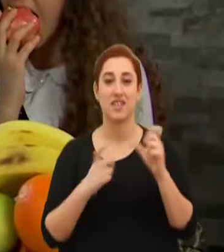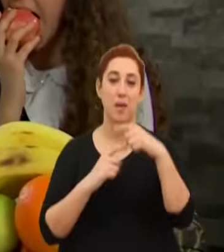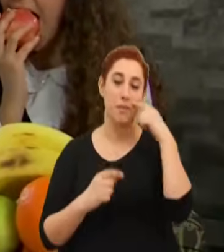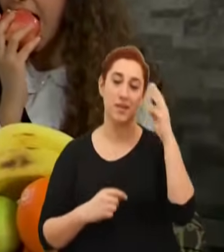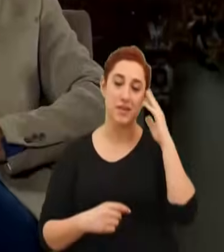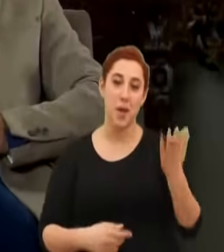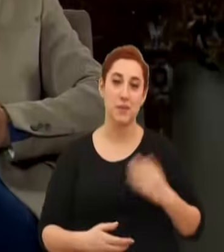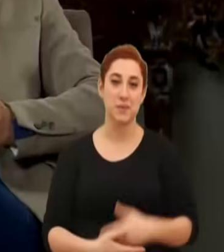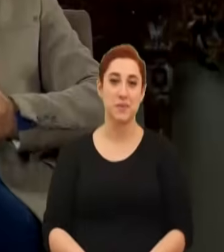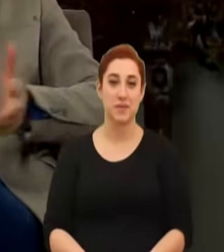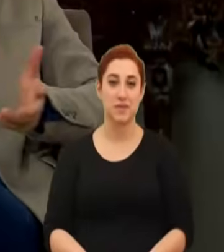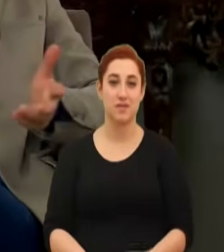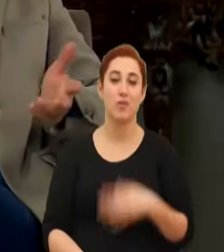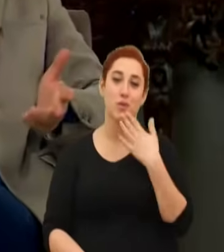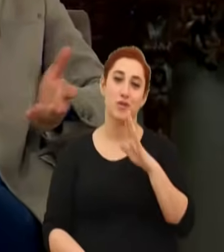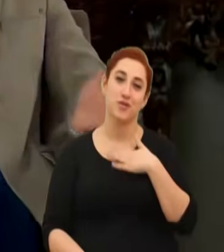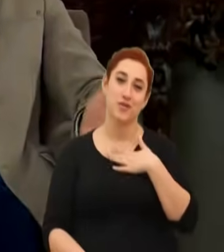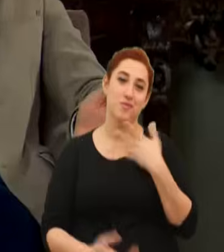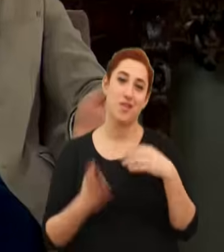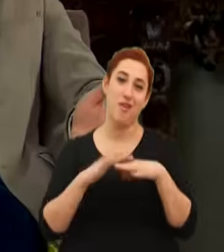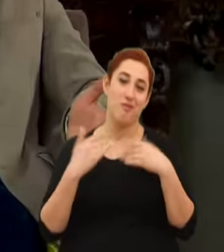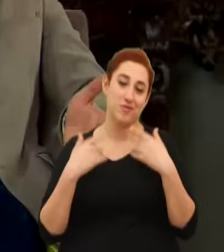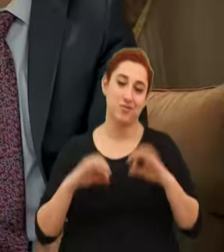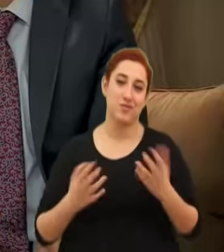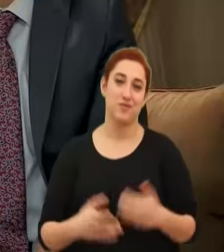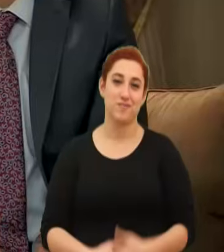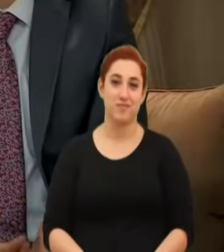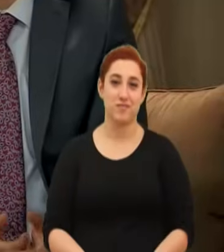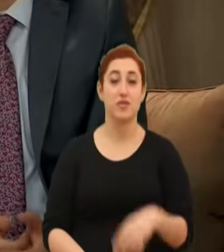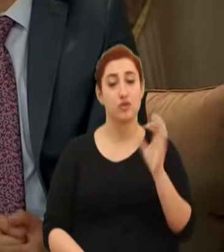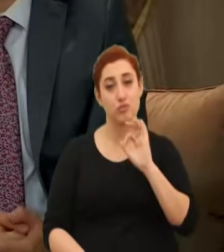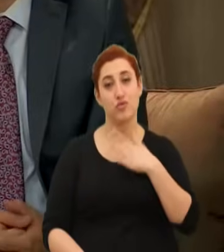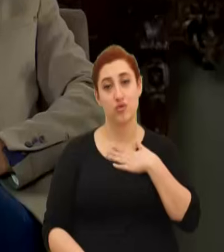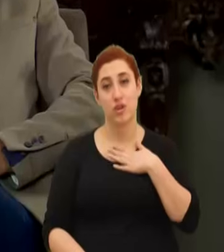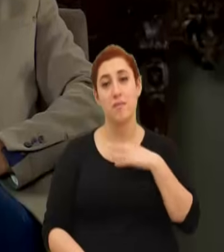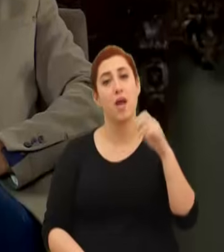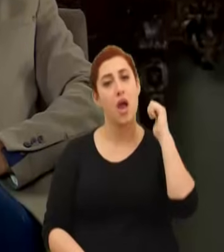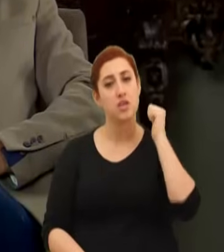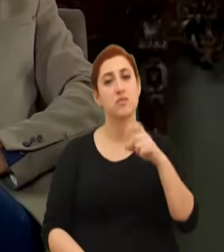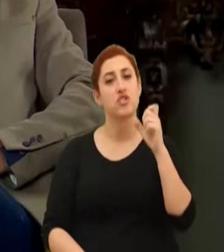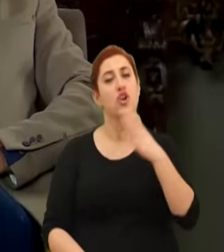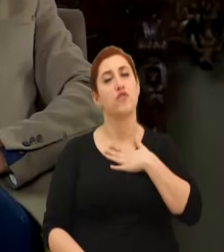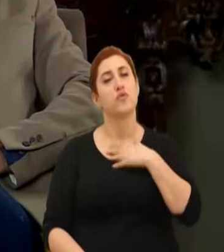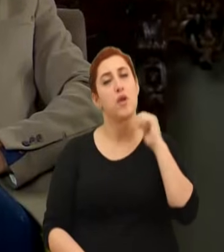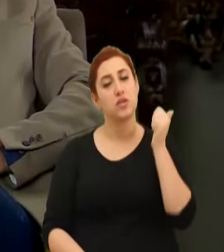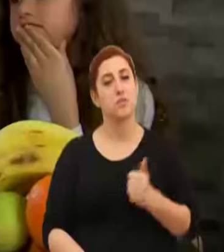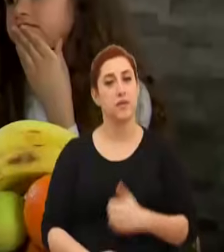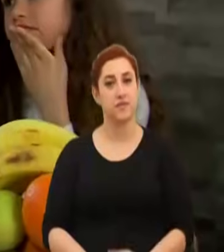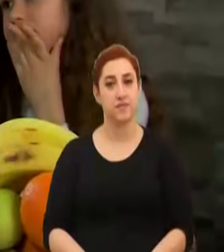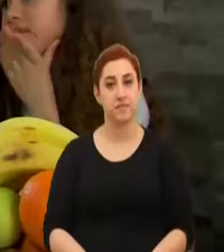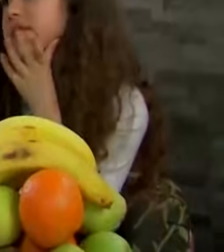Bey sayesinde. Ben ne yaptım ben şey diyorum. Tabii canım. Her zaman Caviş'cim, her